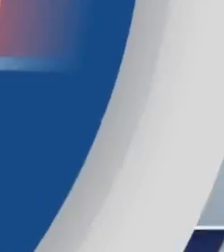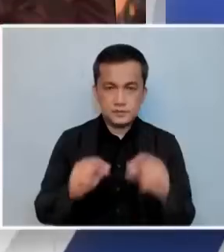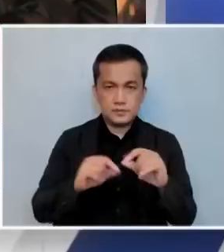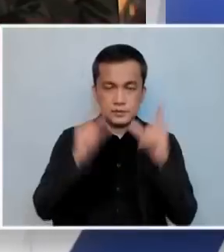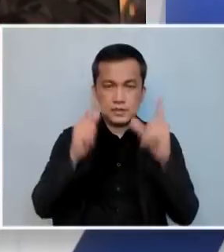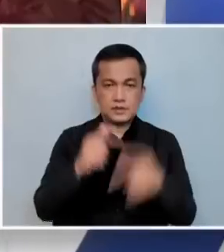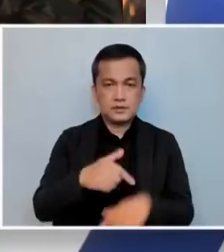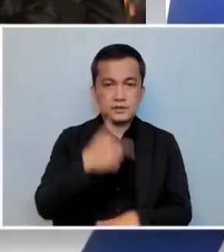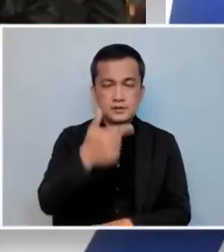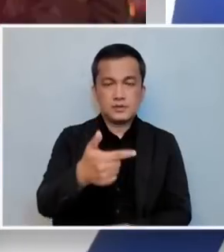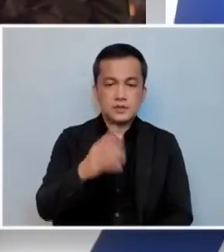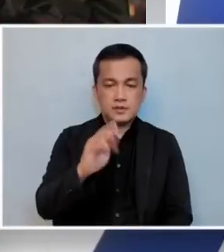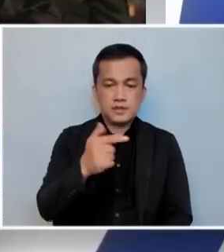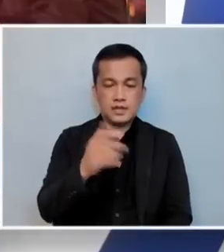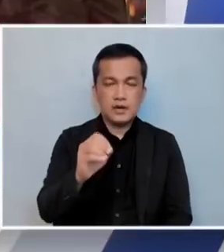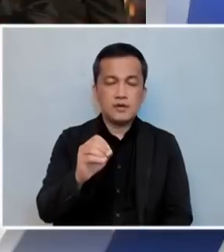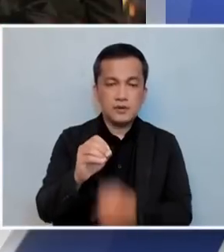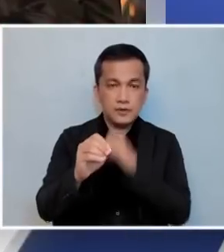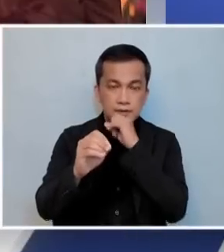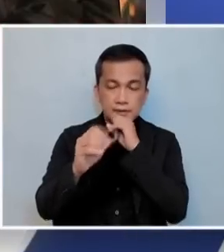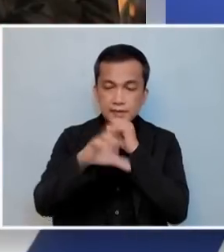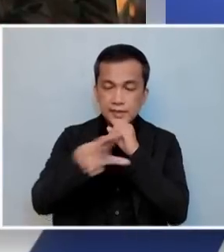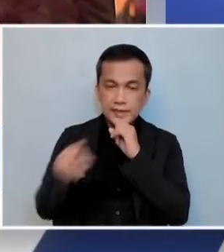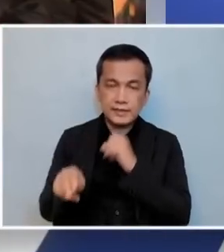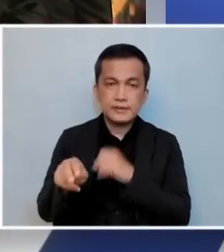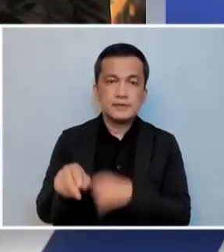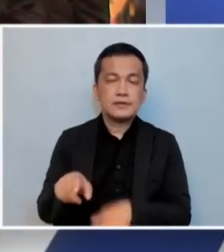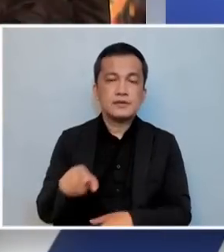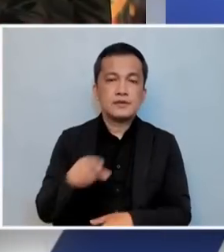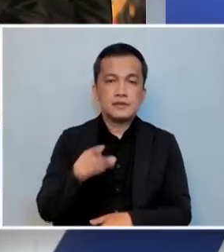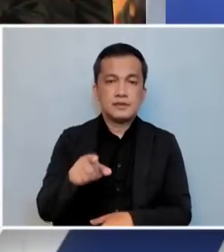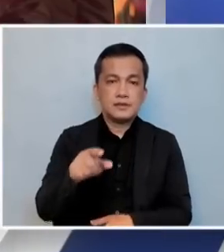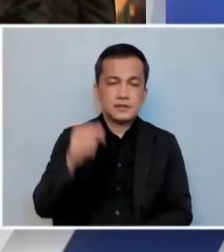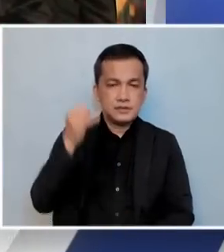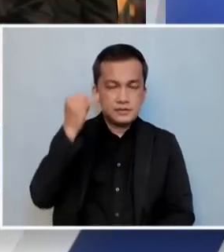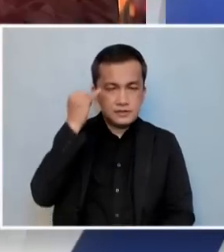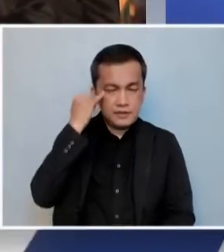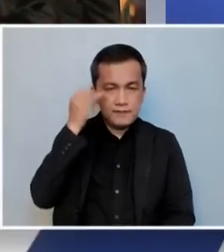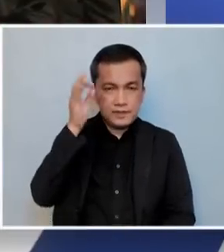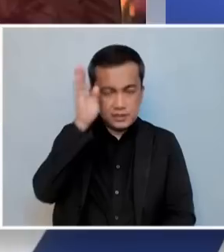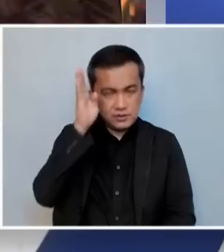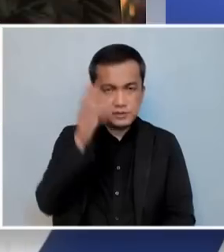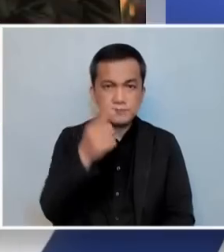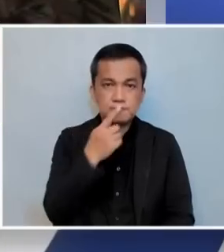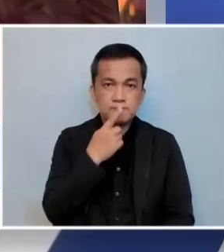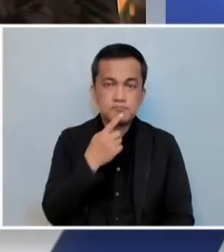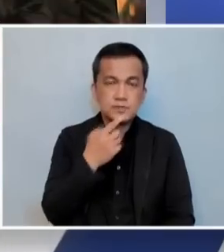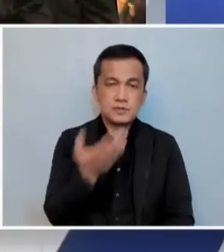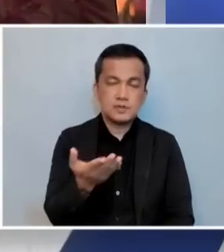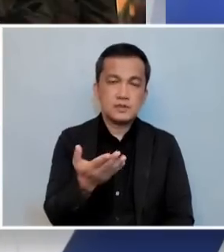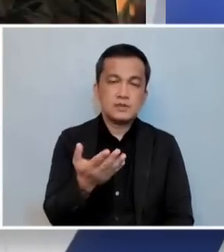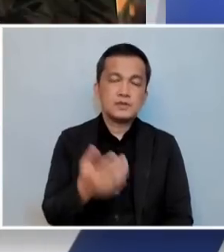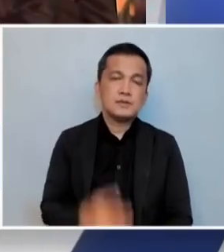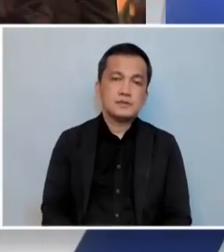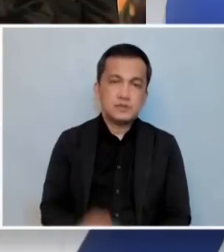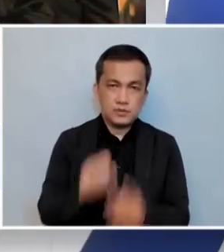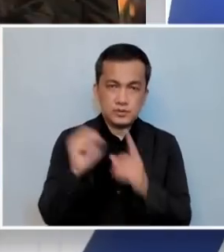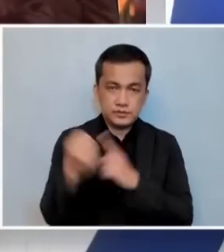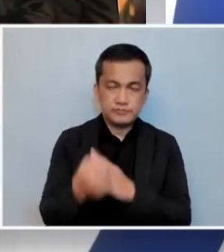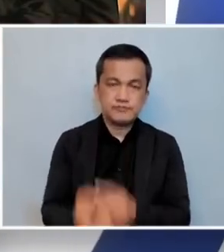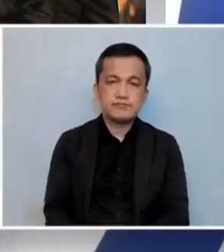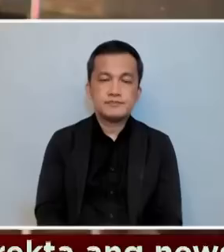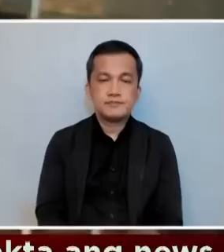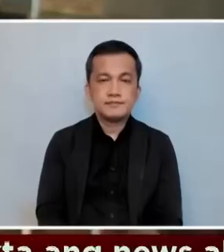mula sa Pagao, Cagayan, Jack Batalyones. Jack, kumusta na mga residente ngayon dyan?